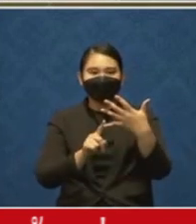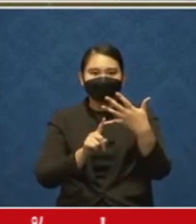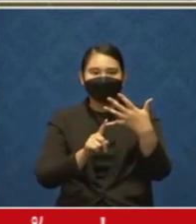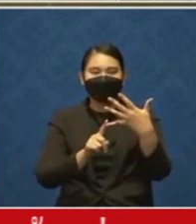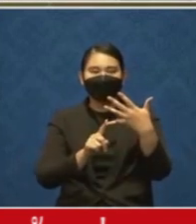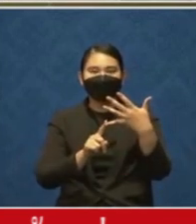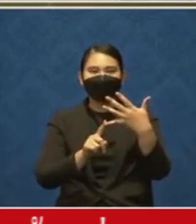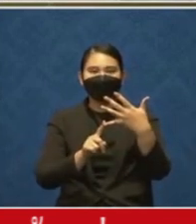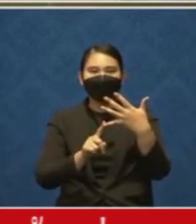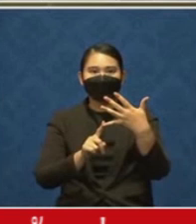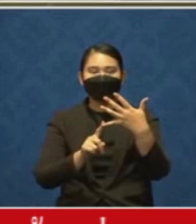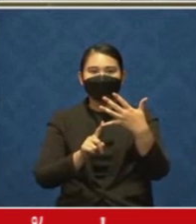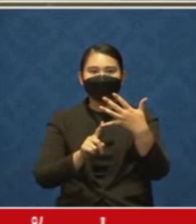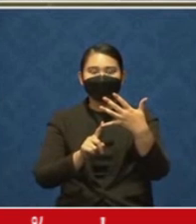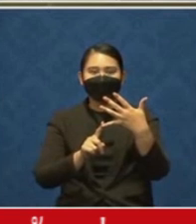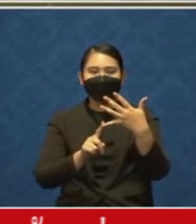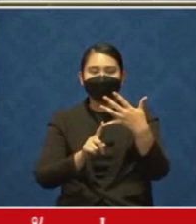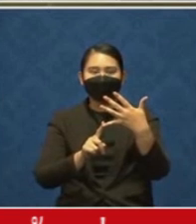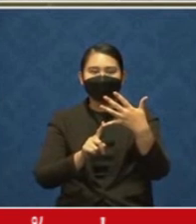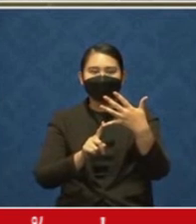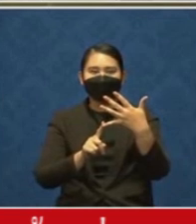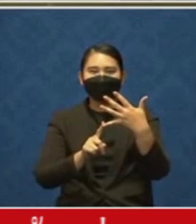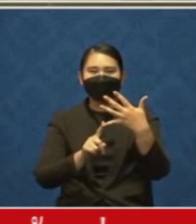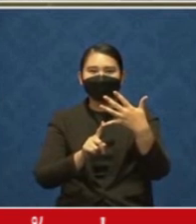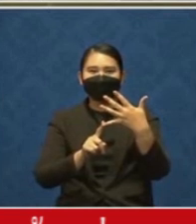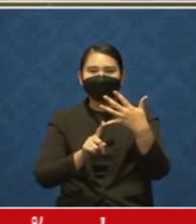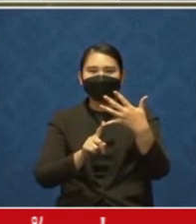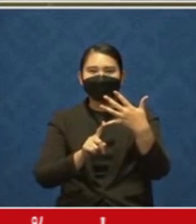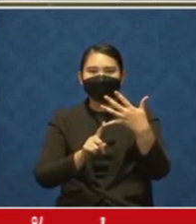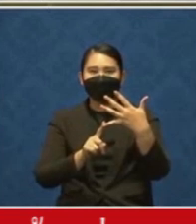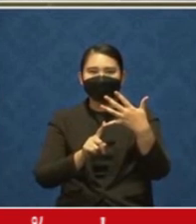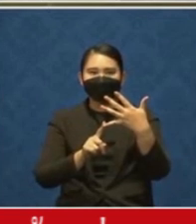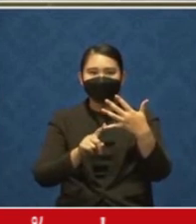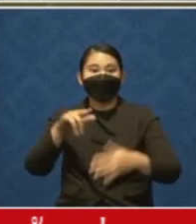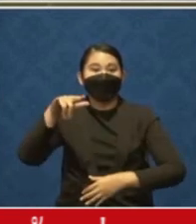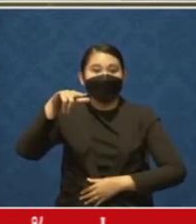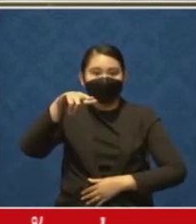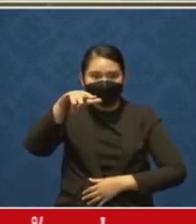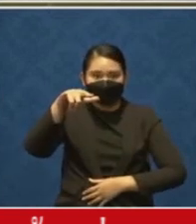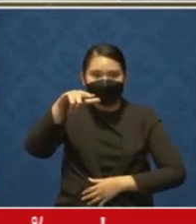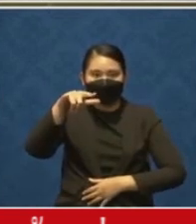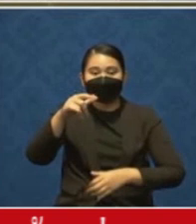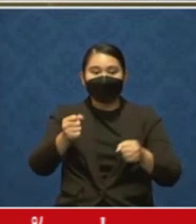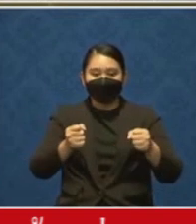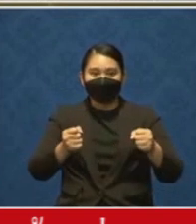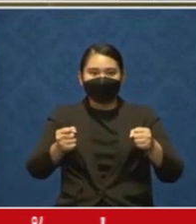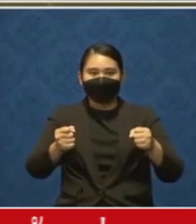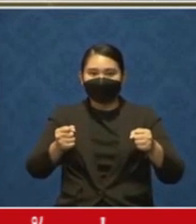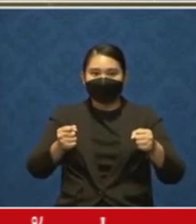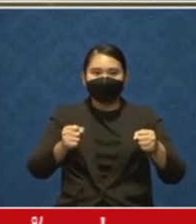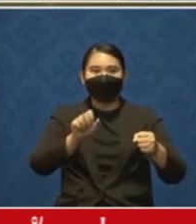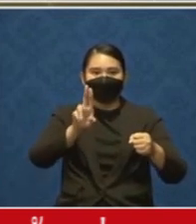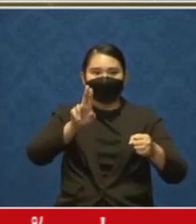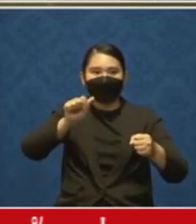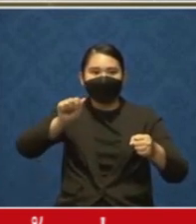5ครับเป็นเครื่องบินอวกาศสามารถที่จะควบคุม UAV ได้ ข้อ